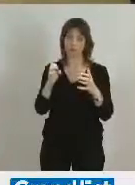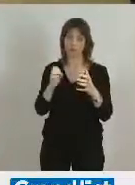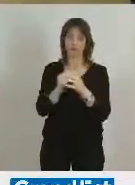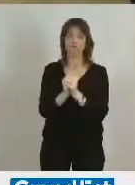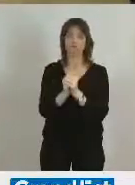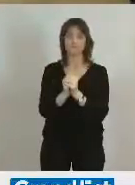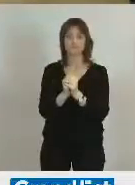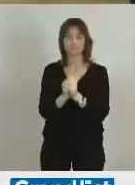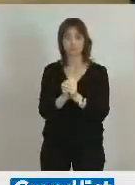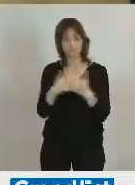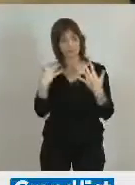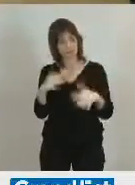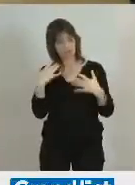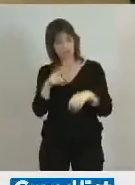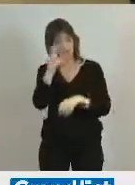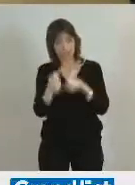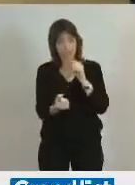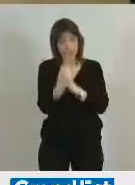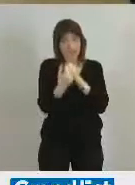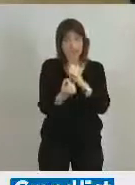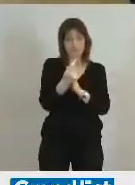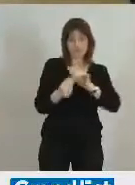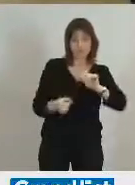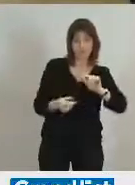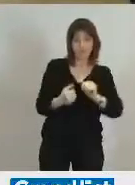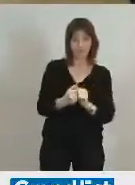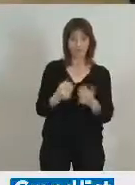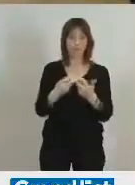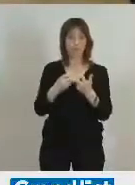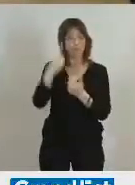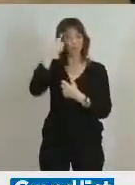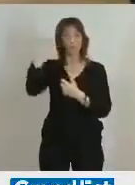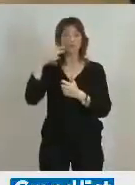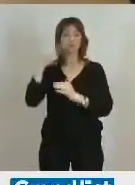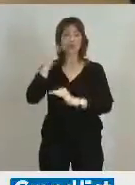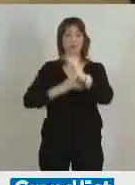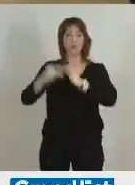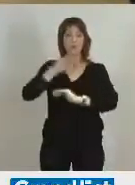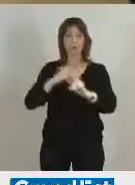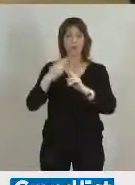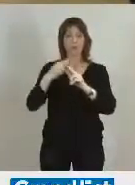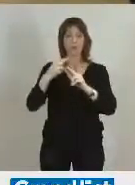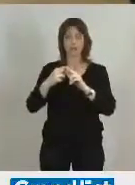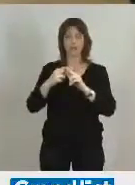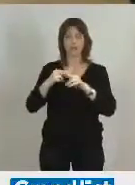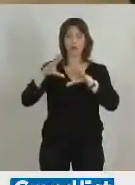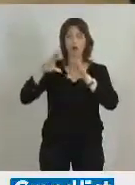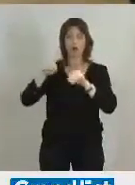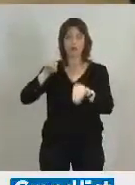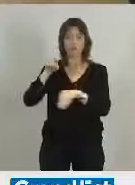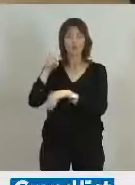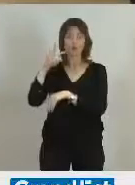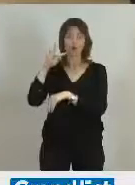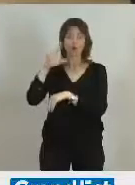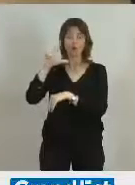initiatives ont néanmoins été conduites. Je pense en particulier au programme Loge-toi, qui, suite à un appel à projets,